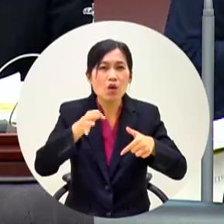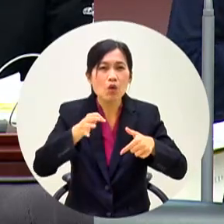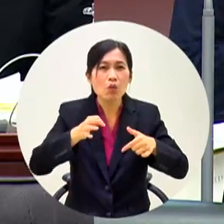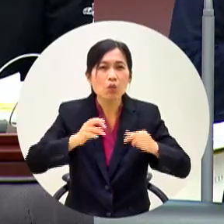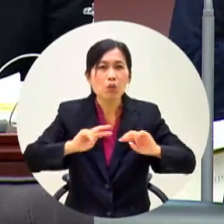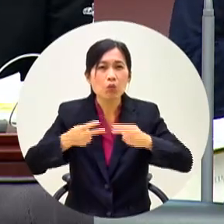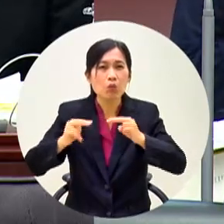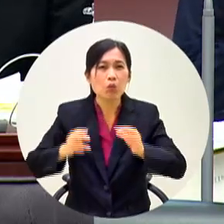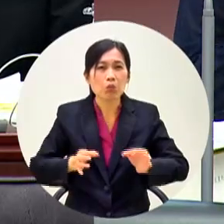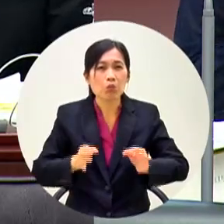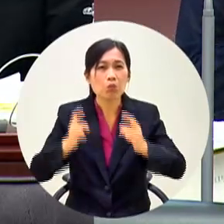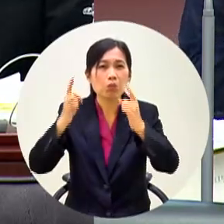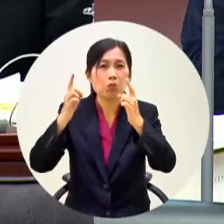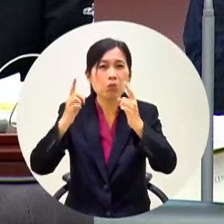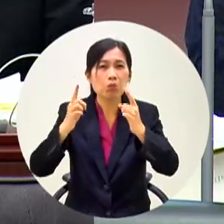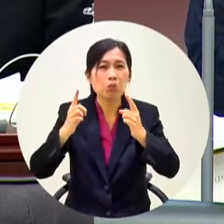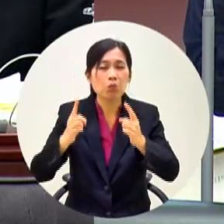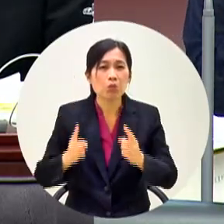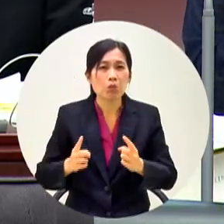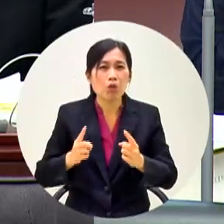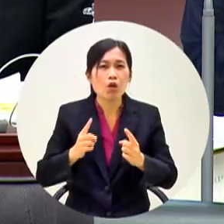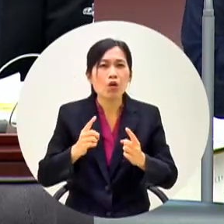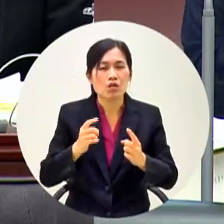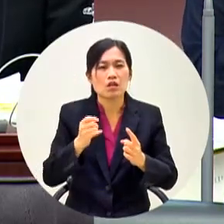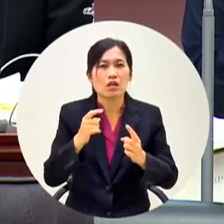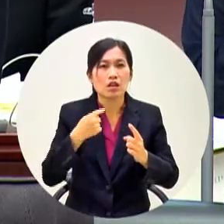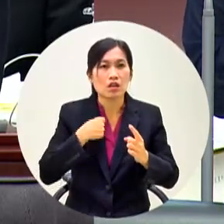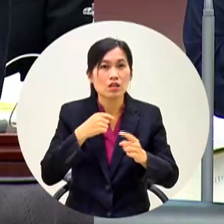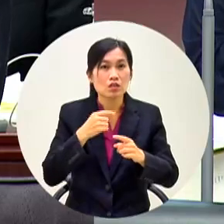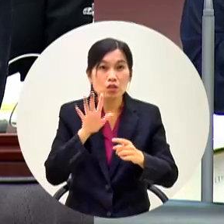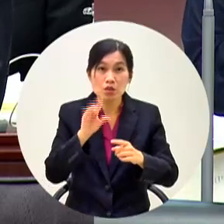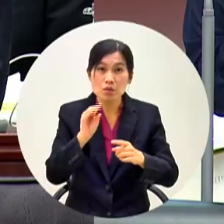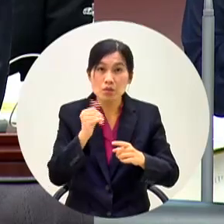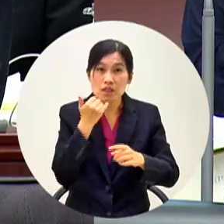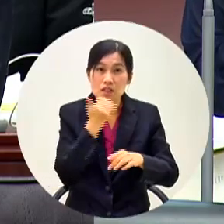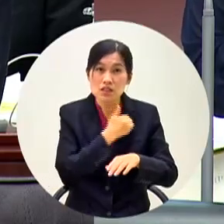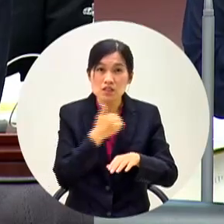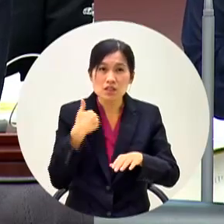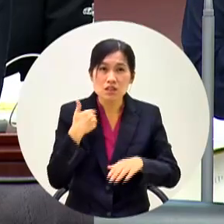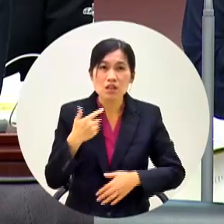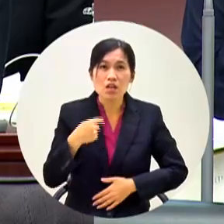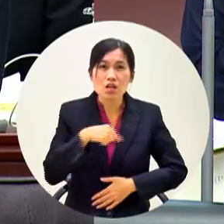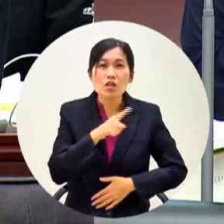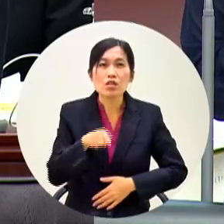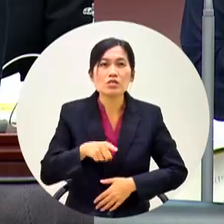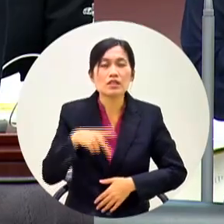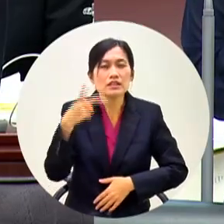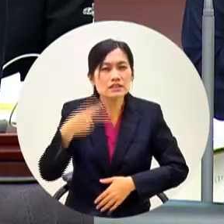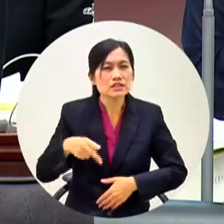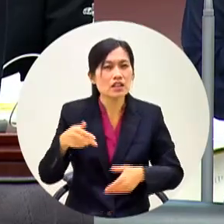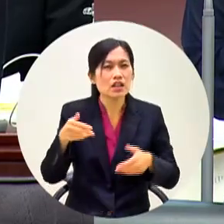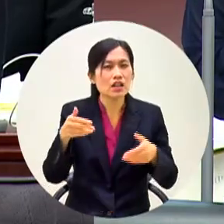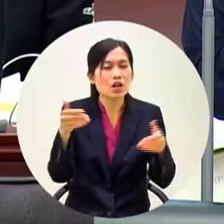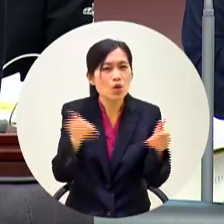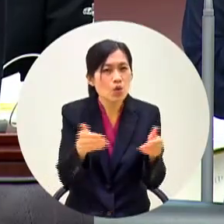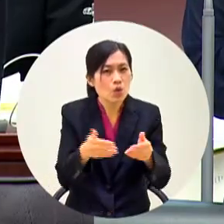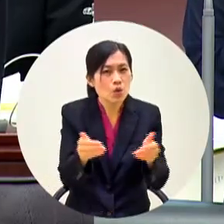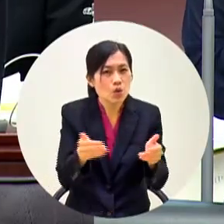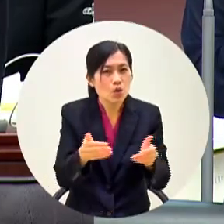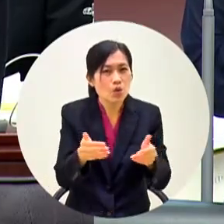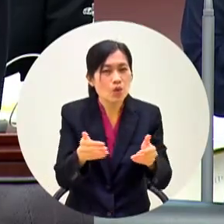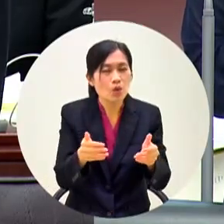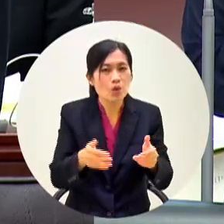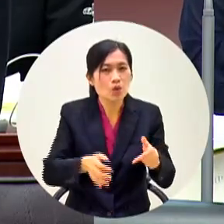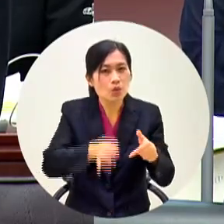的。所以呢，有没有可能我们应该就是在这一些重建价格上面是依照当年